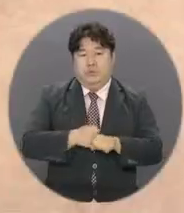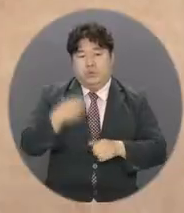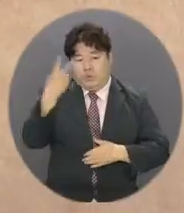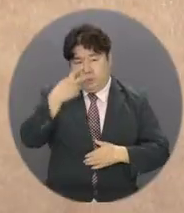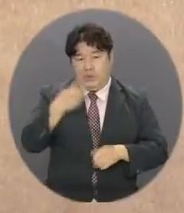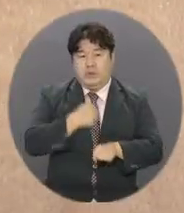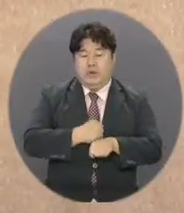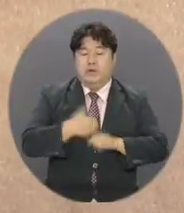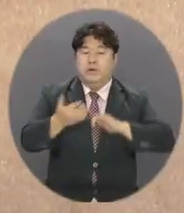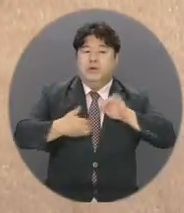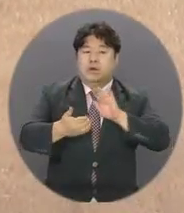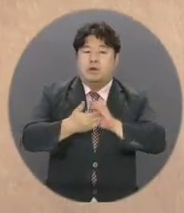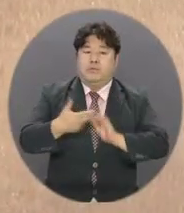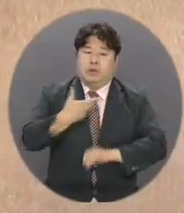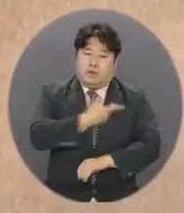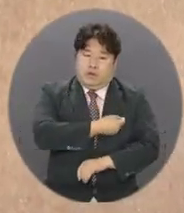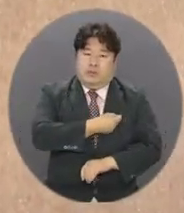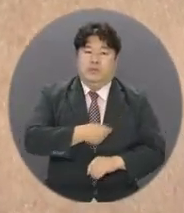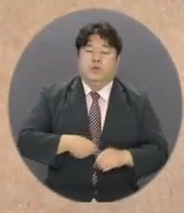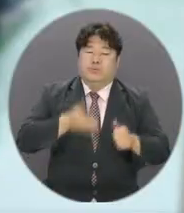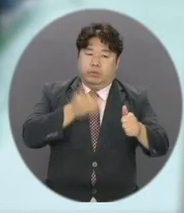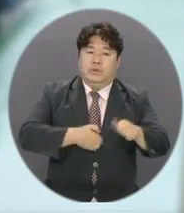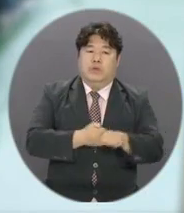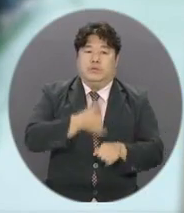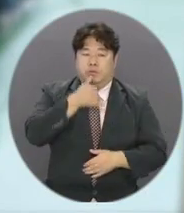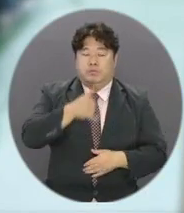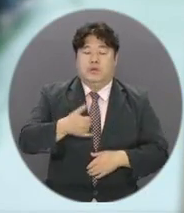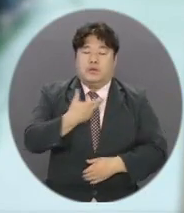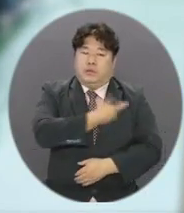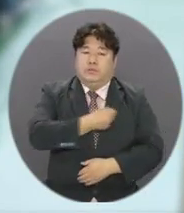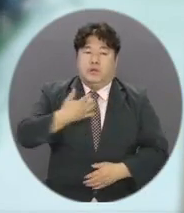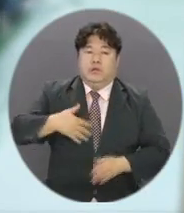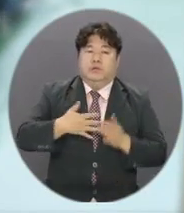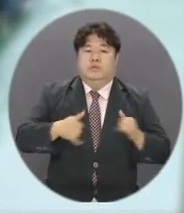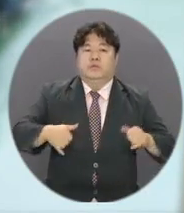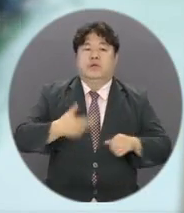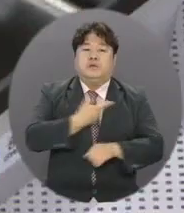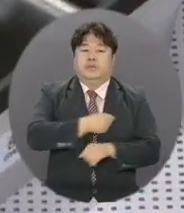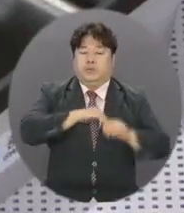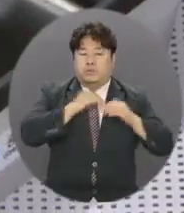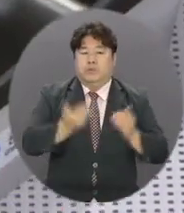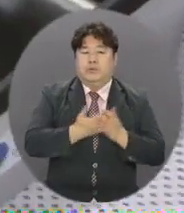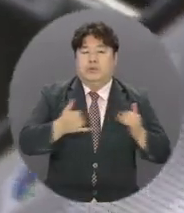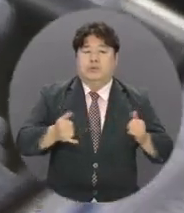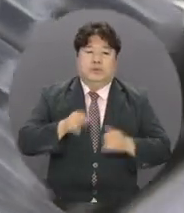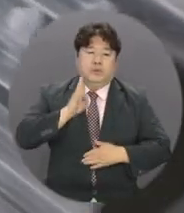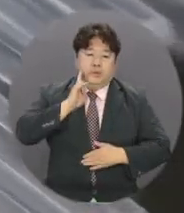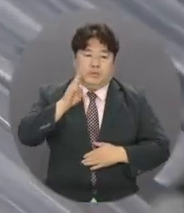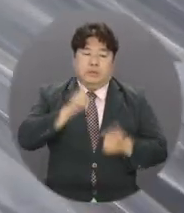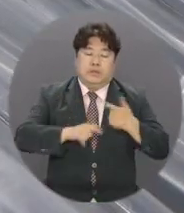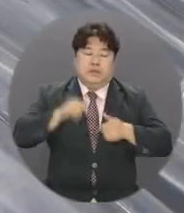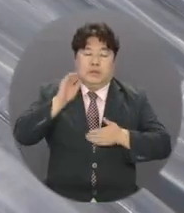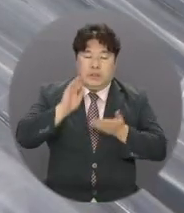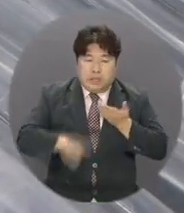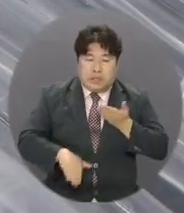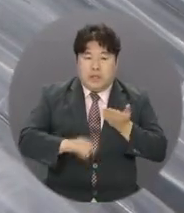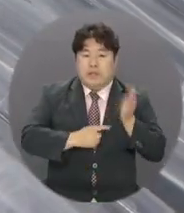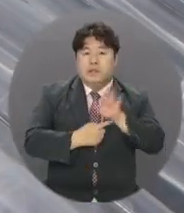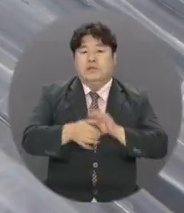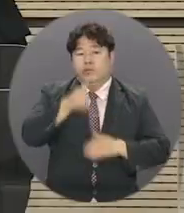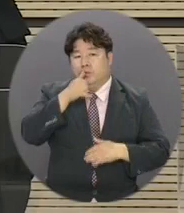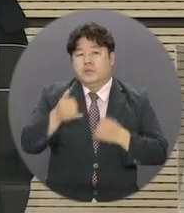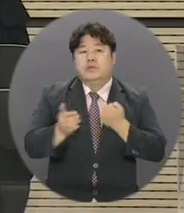보고 예방접종을 권유하고 있습니다. 미접종자보다 접종 완료자의 중증화율이 더 낮게 나타나고 있기